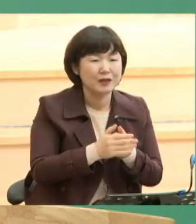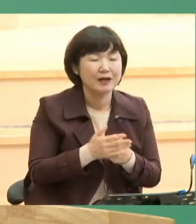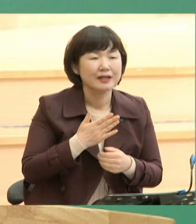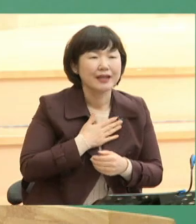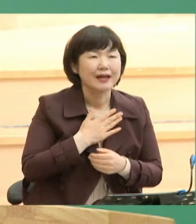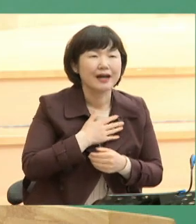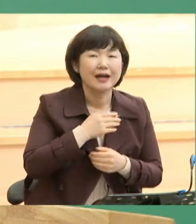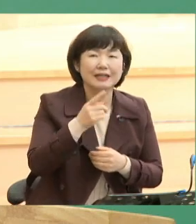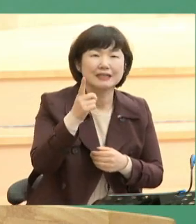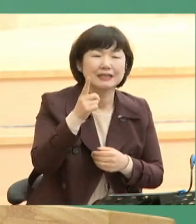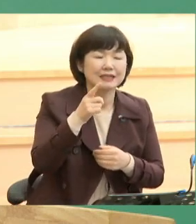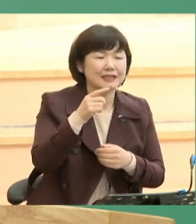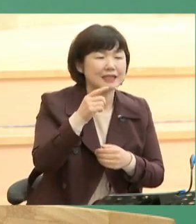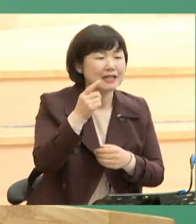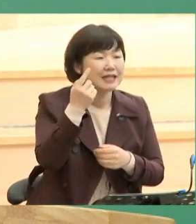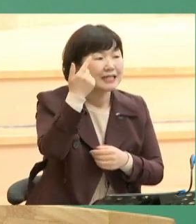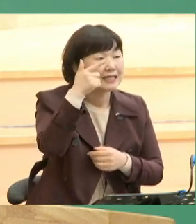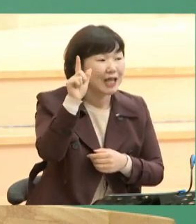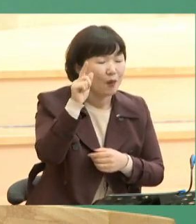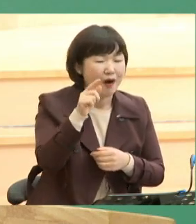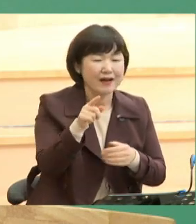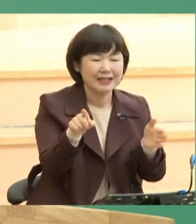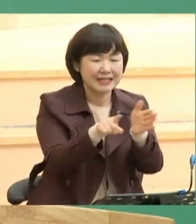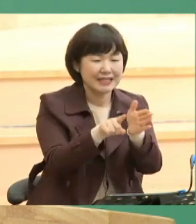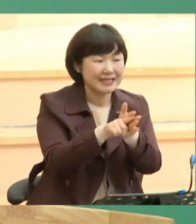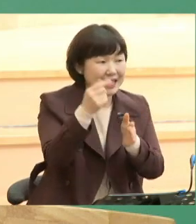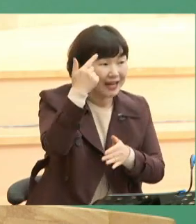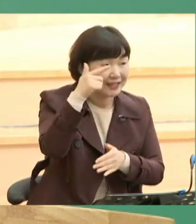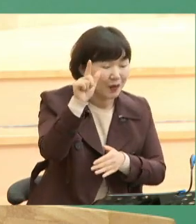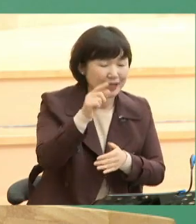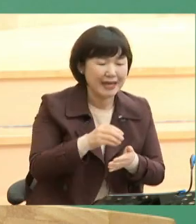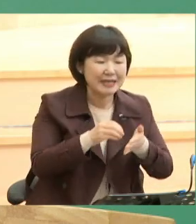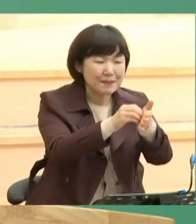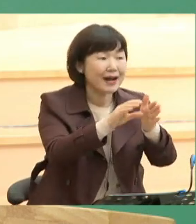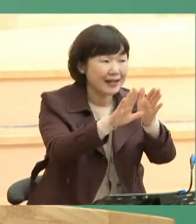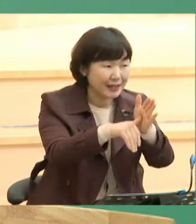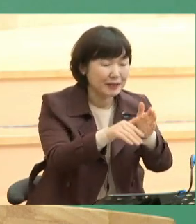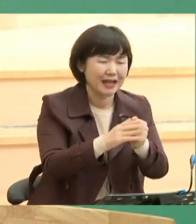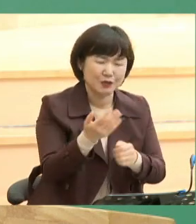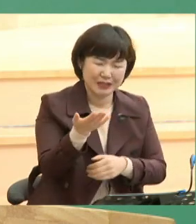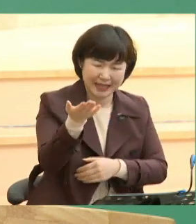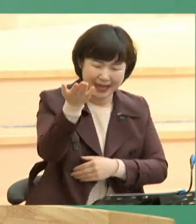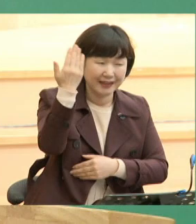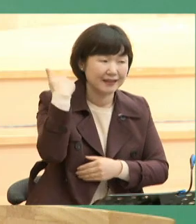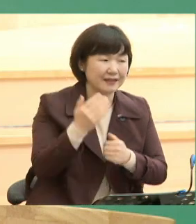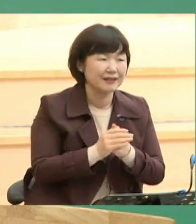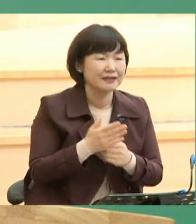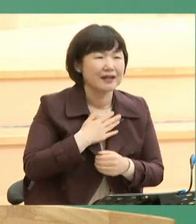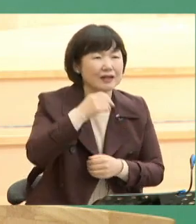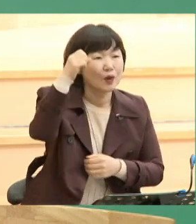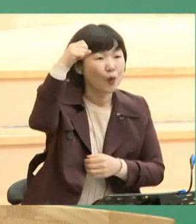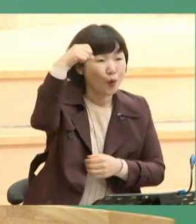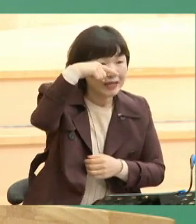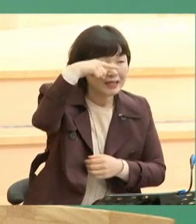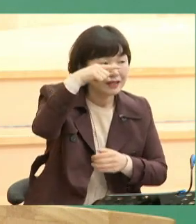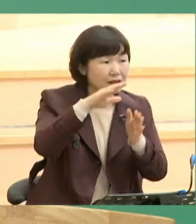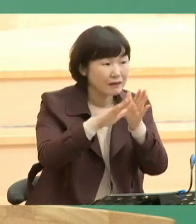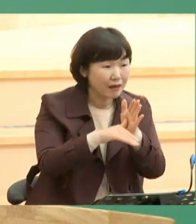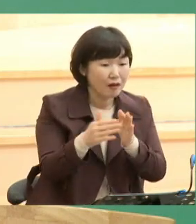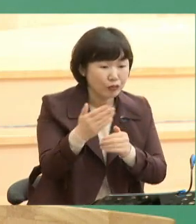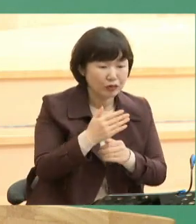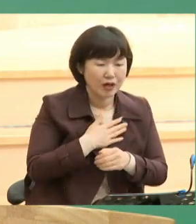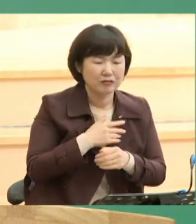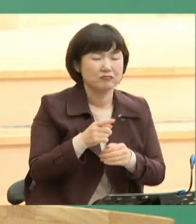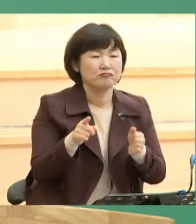입학시험을 칠 때 일이었어요 옛날 얘기죠 까마득한 옛날 얘긴데 저는 고등학교 1학년때부터 10 신학을 결심을